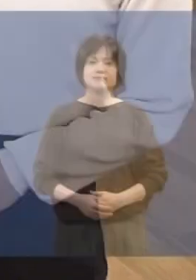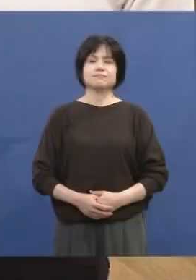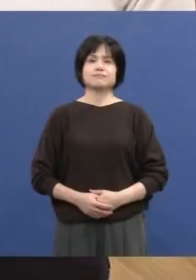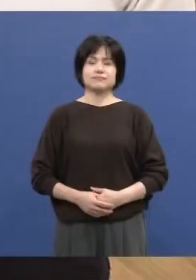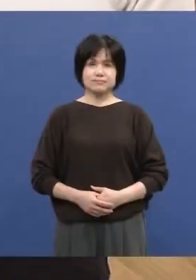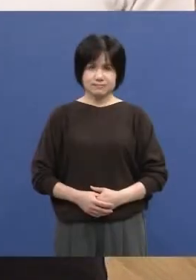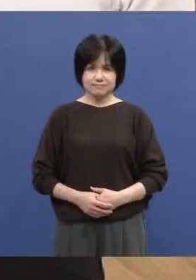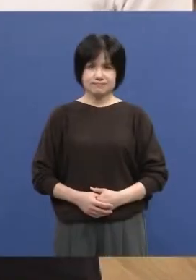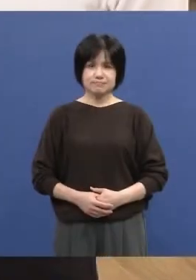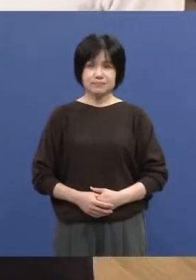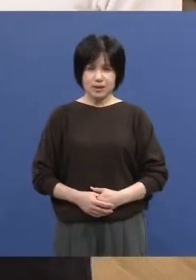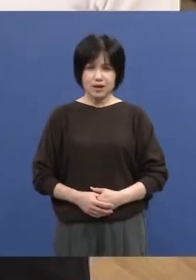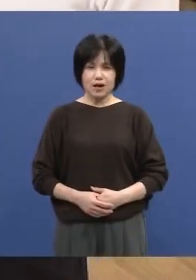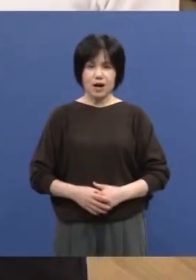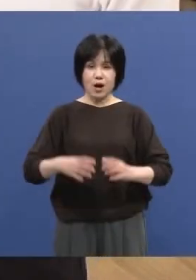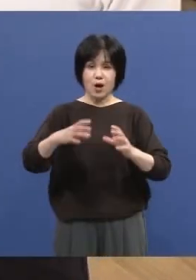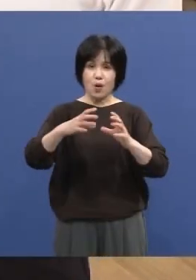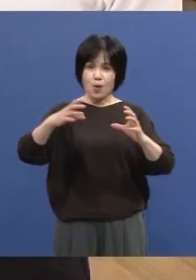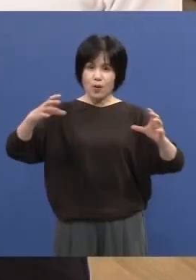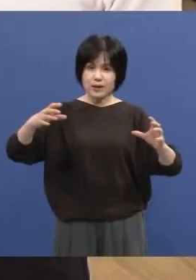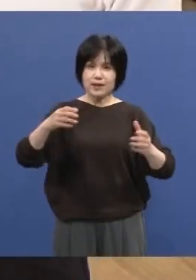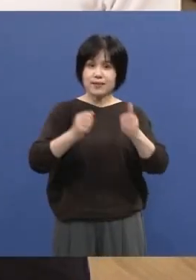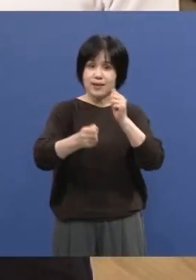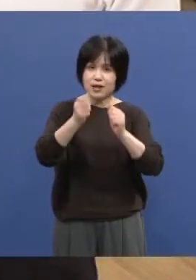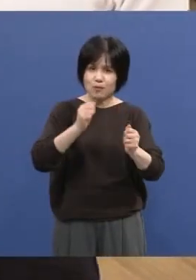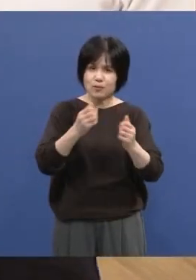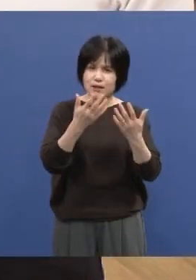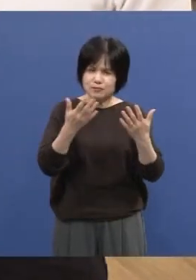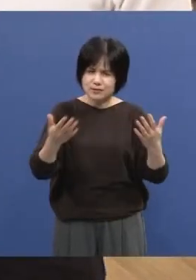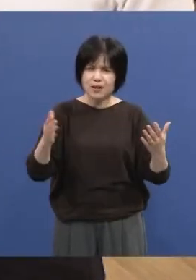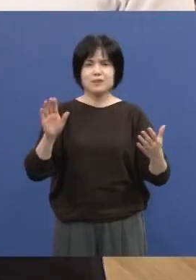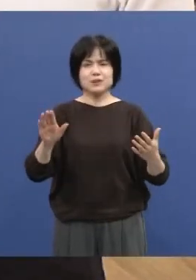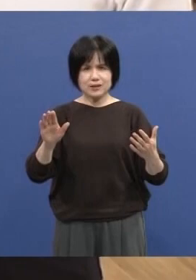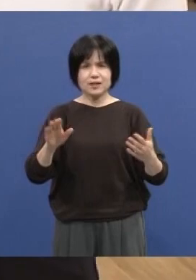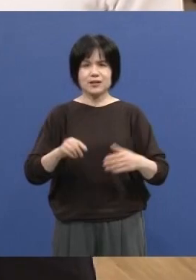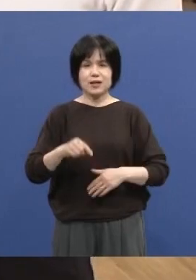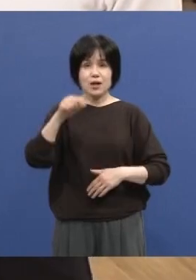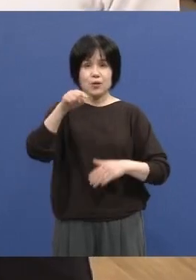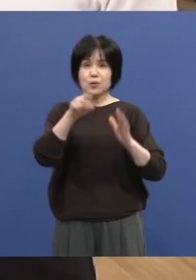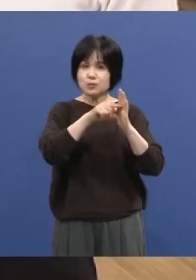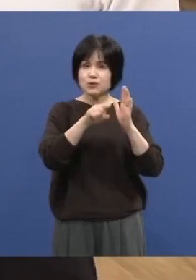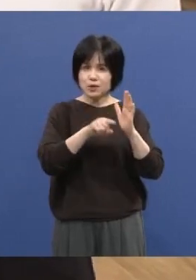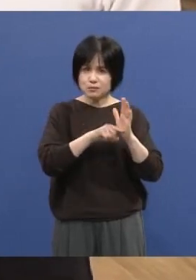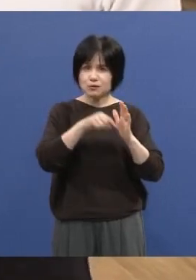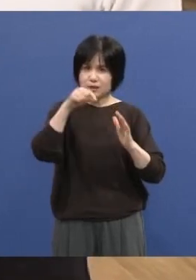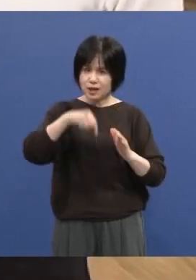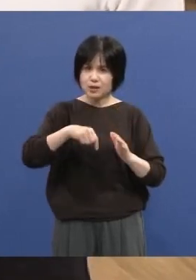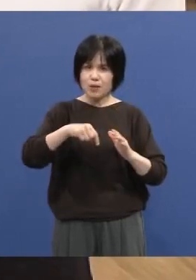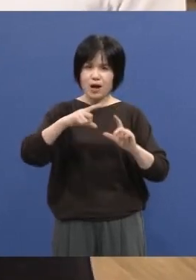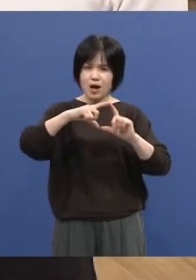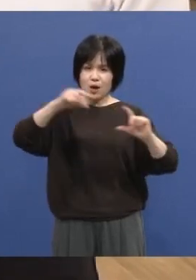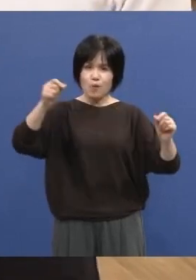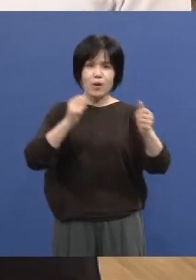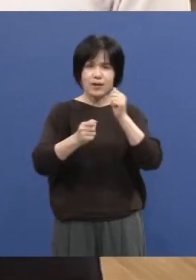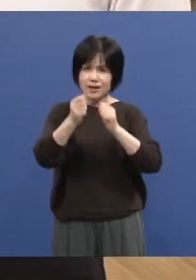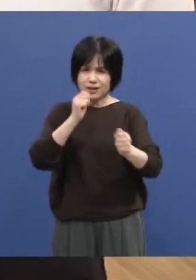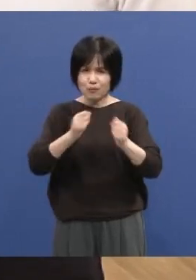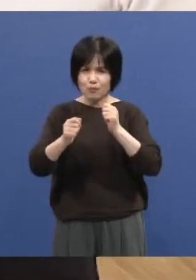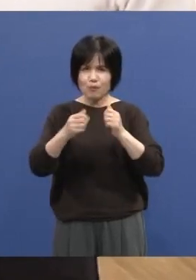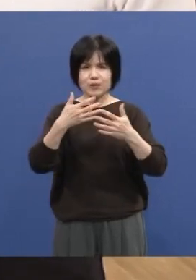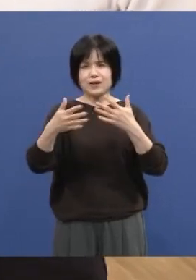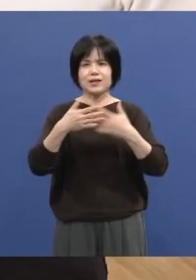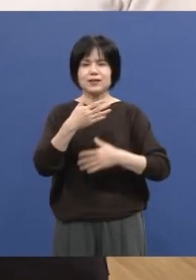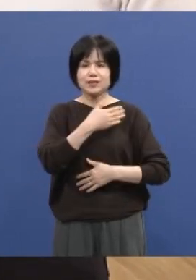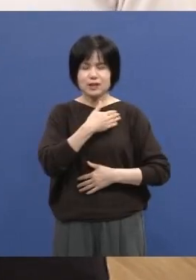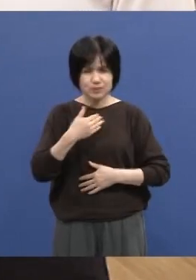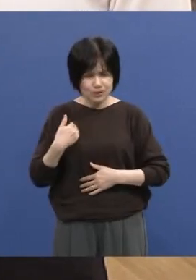さあ、ちょっとこうね、大きい太鼓とかたくさんありますけれども、このプログラムでは和太鼓の演奏体験ができるんですよね。